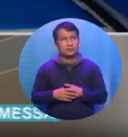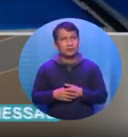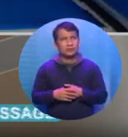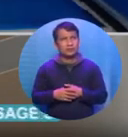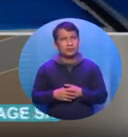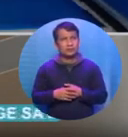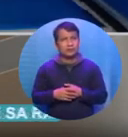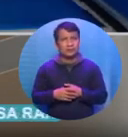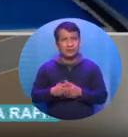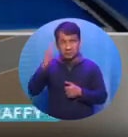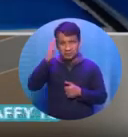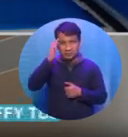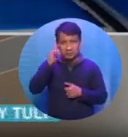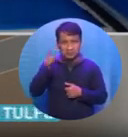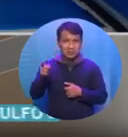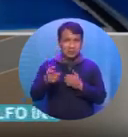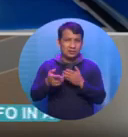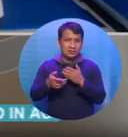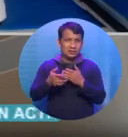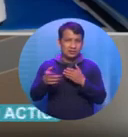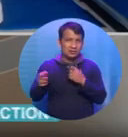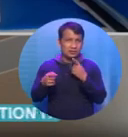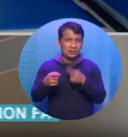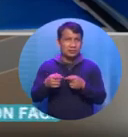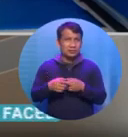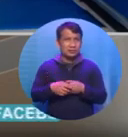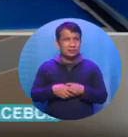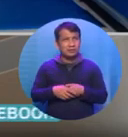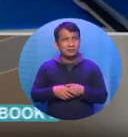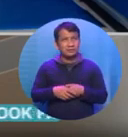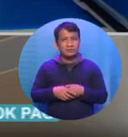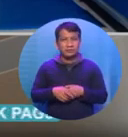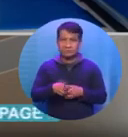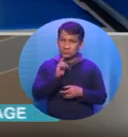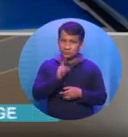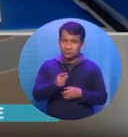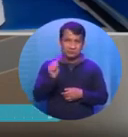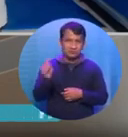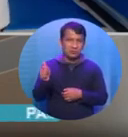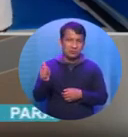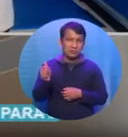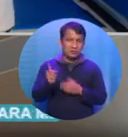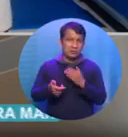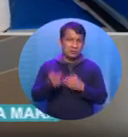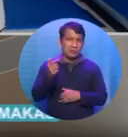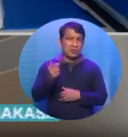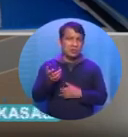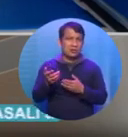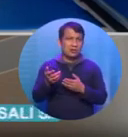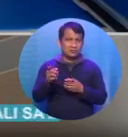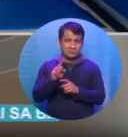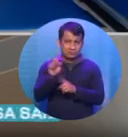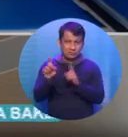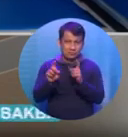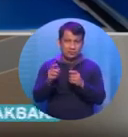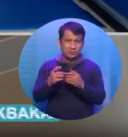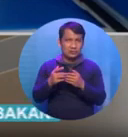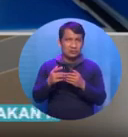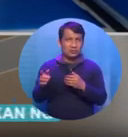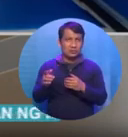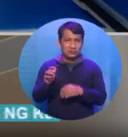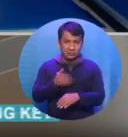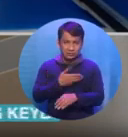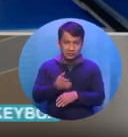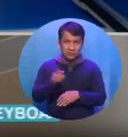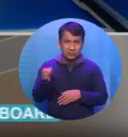Alam ko magaling kang sumayaw. No contest. Talagang ikaw na. Pero, ang tanong, magaling ka rin ba